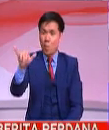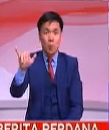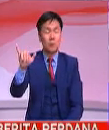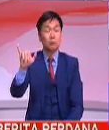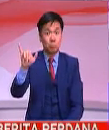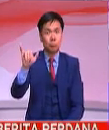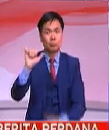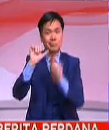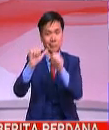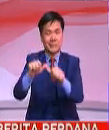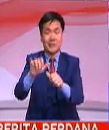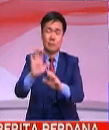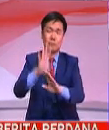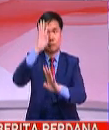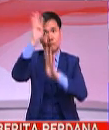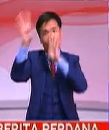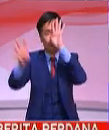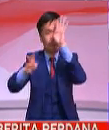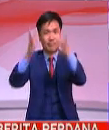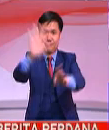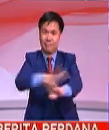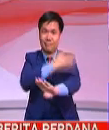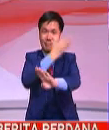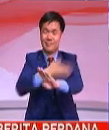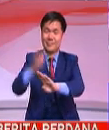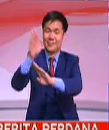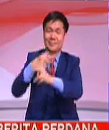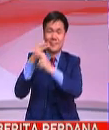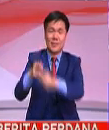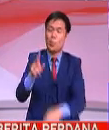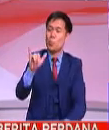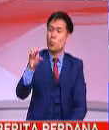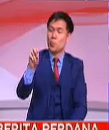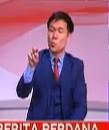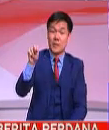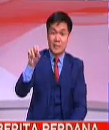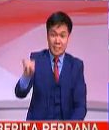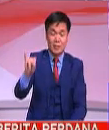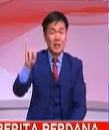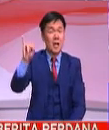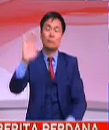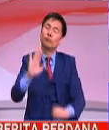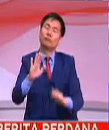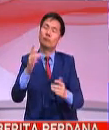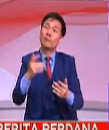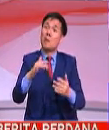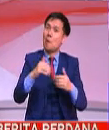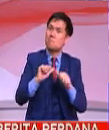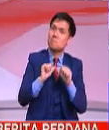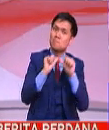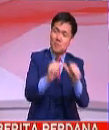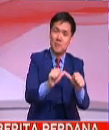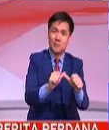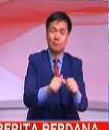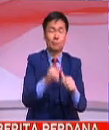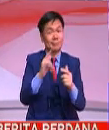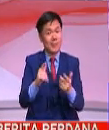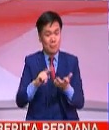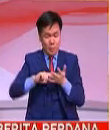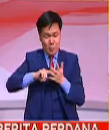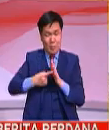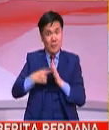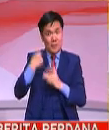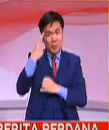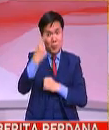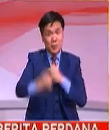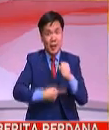dalam penghasilan lagu menjadi nilai tambah bagi Yoni terus bersaing di persada seni tanah air. Meskipun baru bertapak dalam